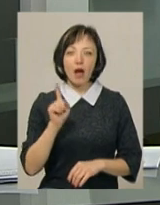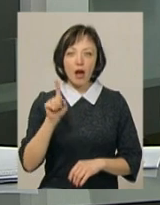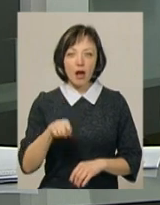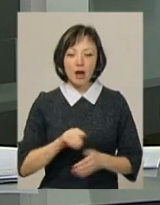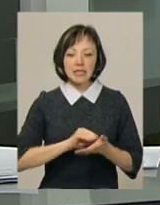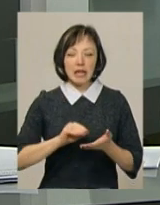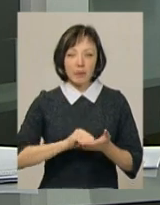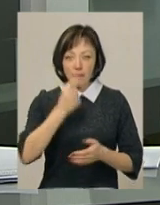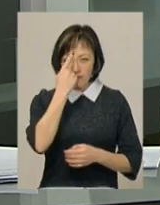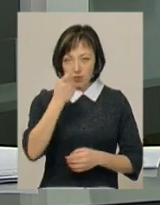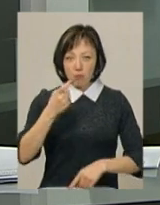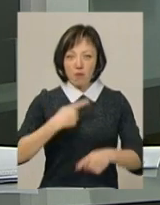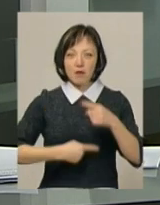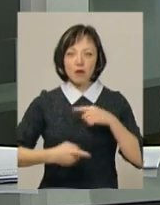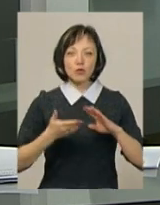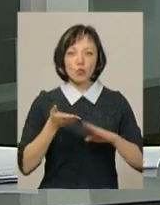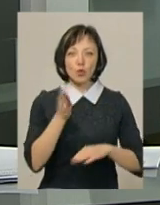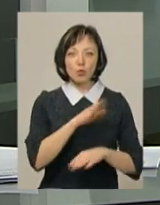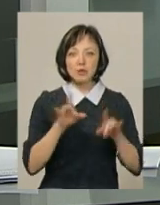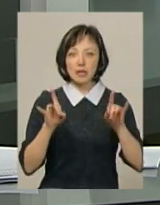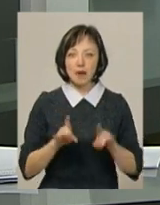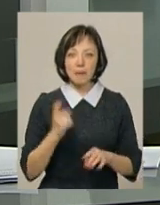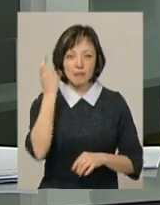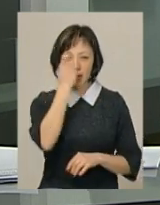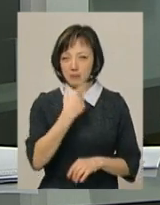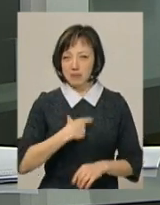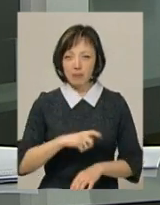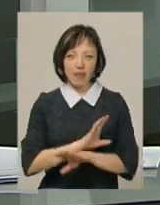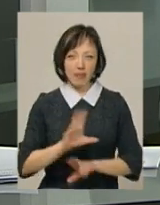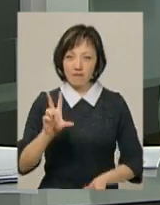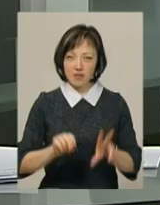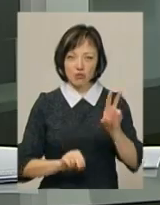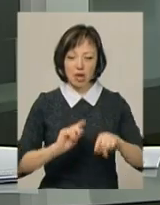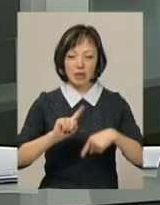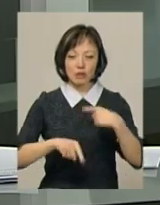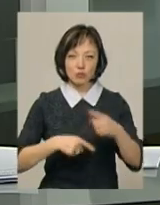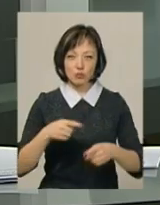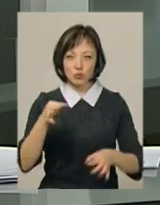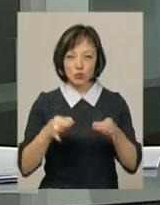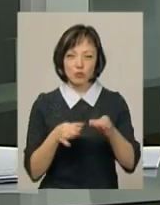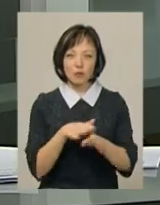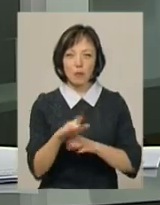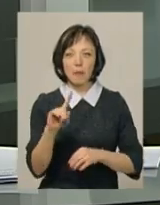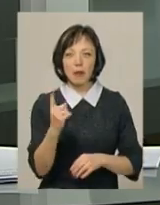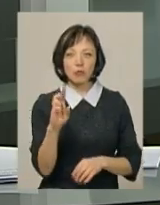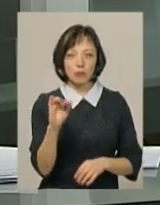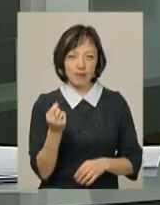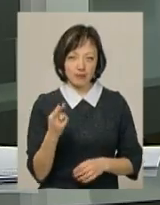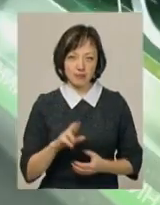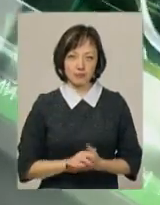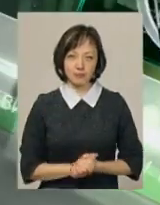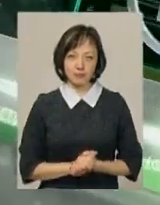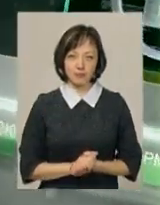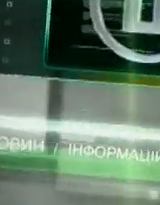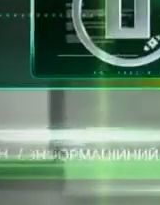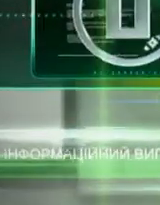посадовець повідомив, повертався додому з ресторану та нетверезим себе не вважає. Наступне засідання суду відбудеться 1 березня.